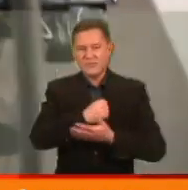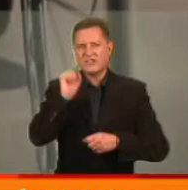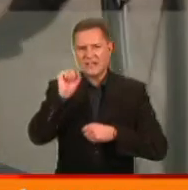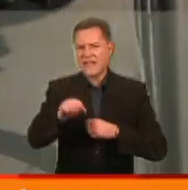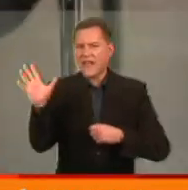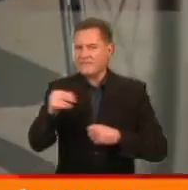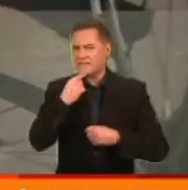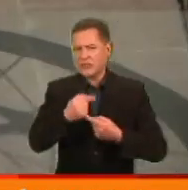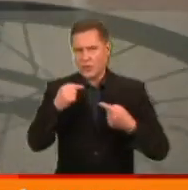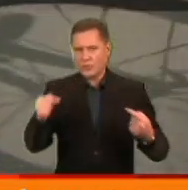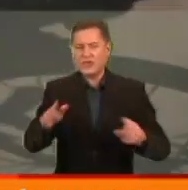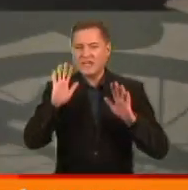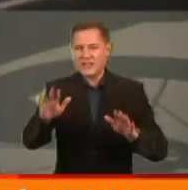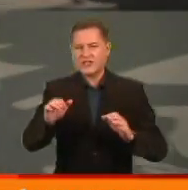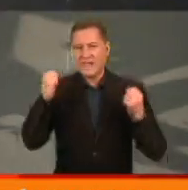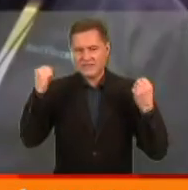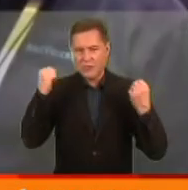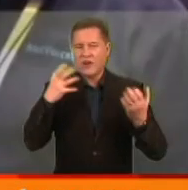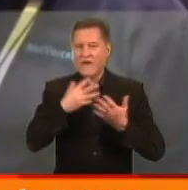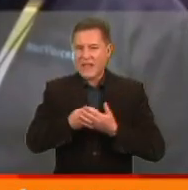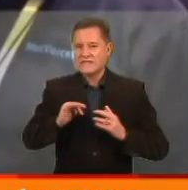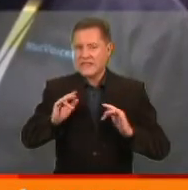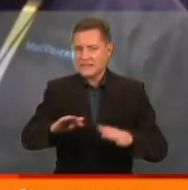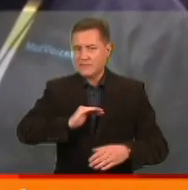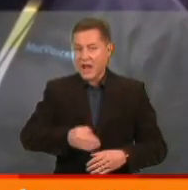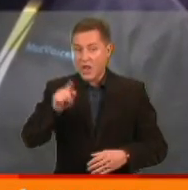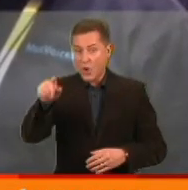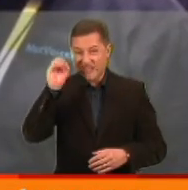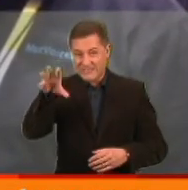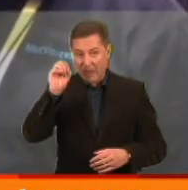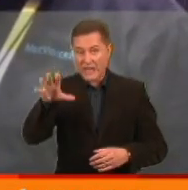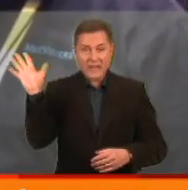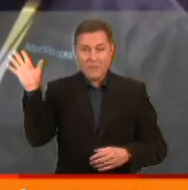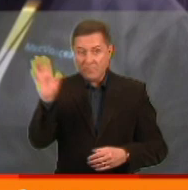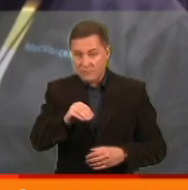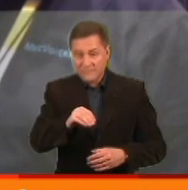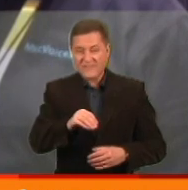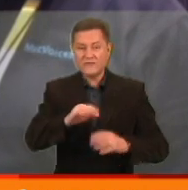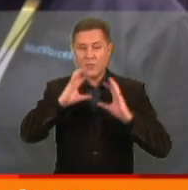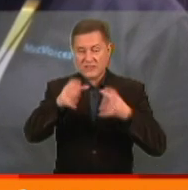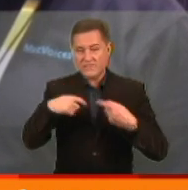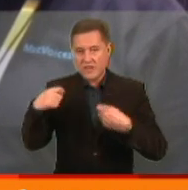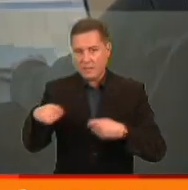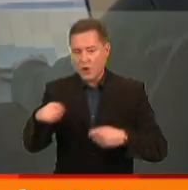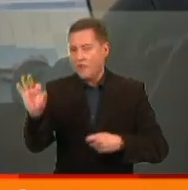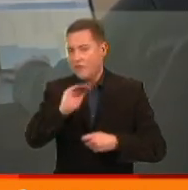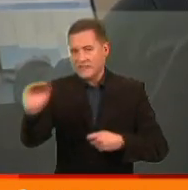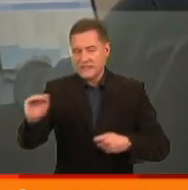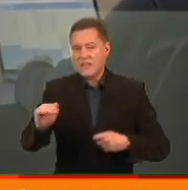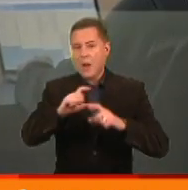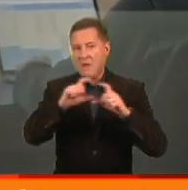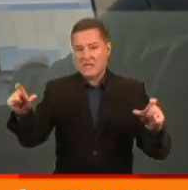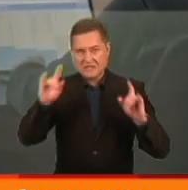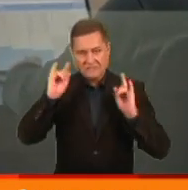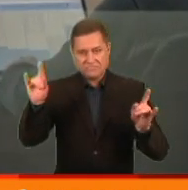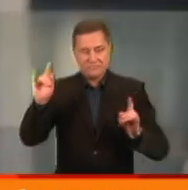долає. Не лише в триатлоні, а й у власній справі. Його спалахи продають у всьому світі, навіть в офіційних магазинах корпорації Apple. Попри це,